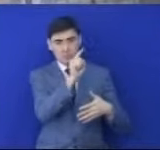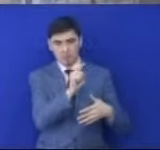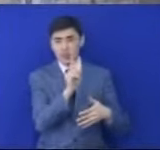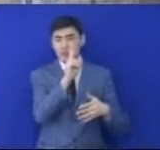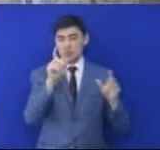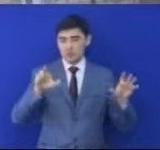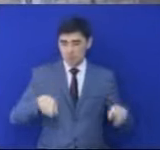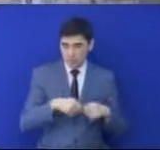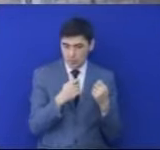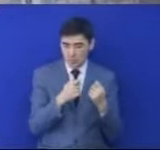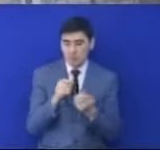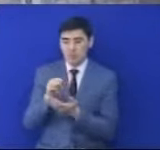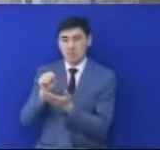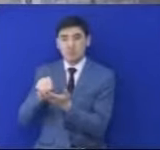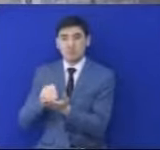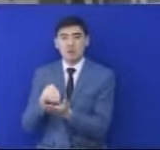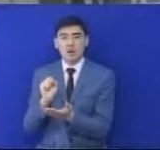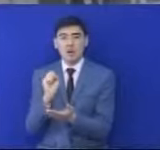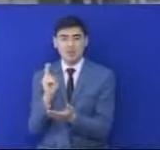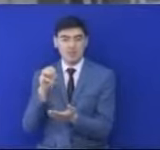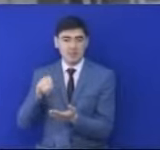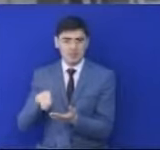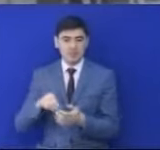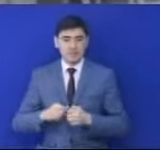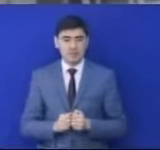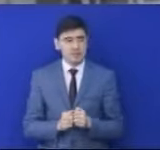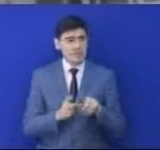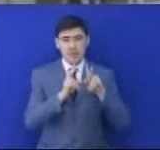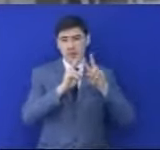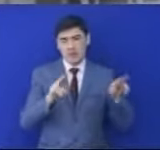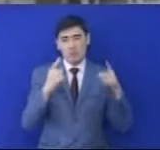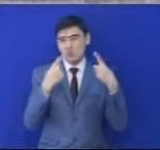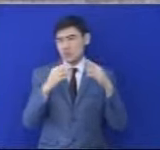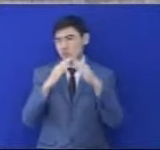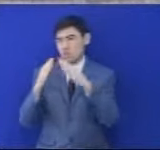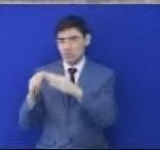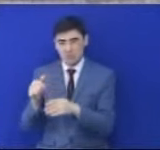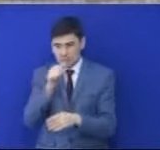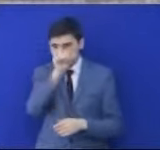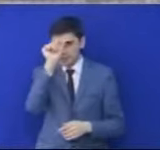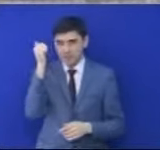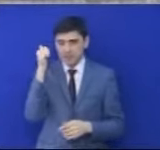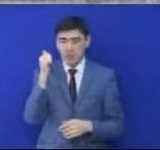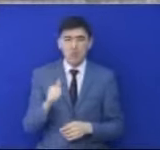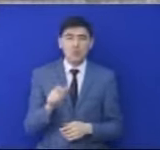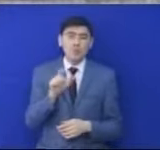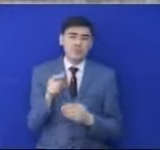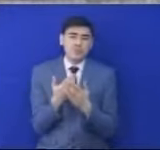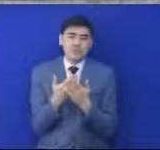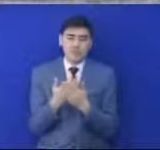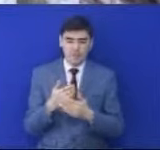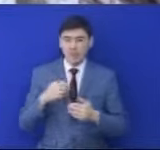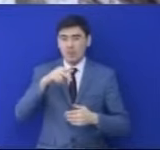жою туралы нұсқама жазылған. Дегенмен ұқсас мәселелері бар, өзге де үйлер жетерлік. Тұрғындар лоджияларын